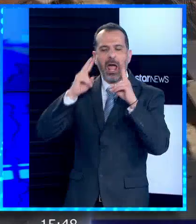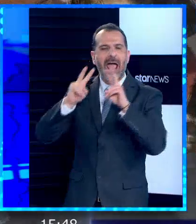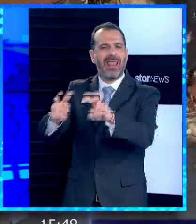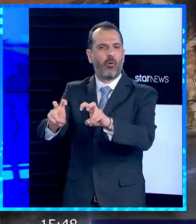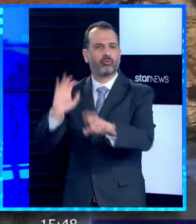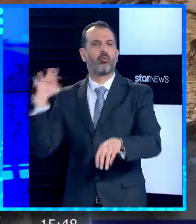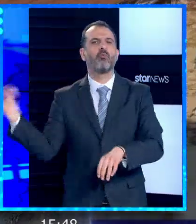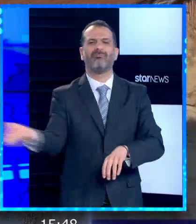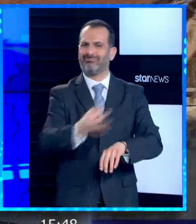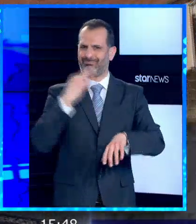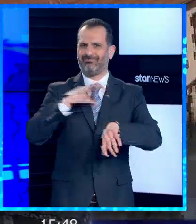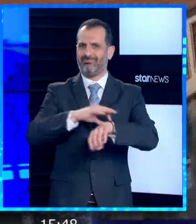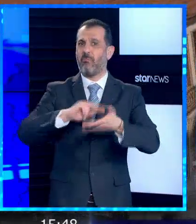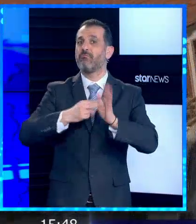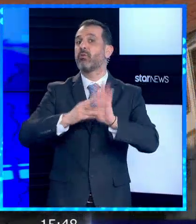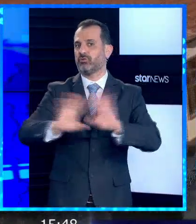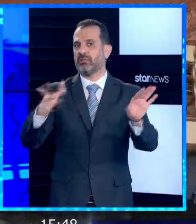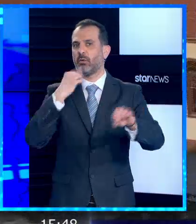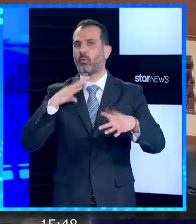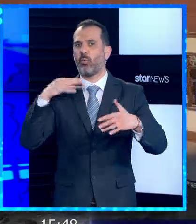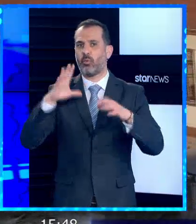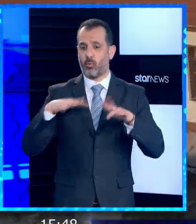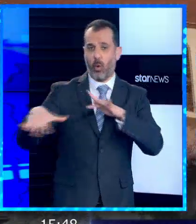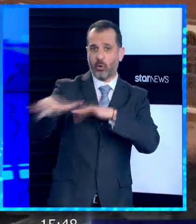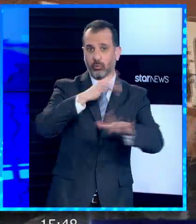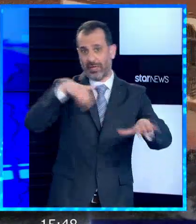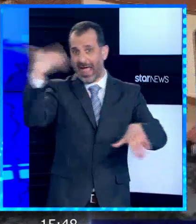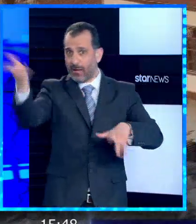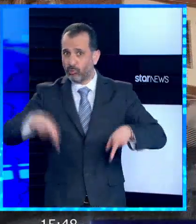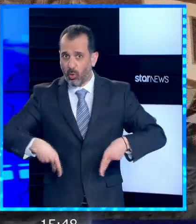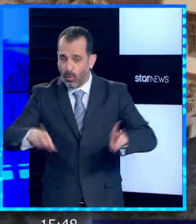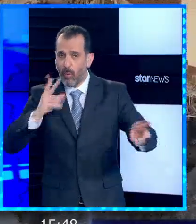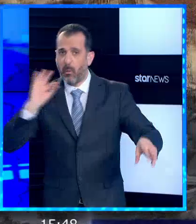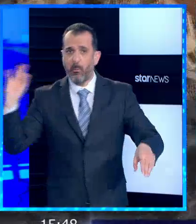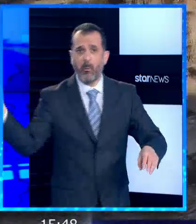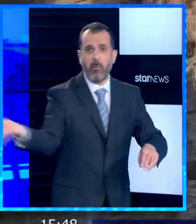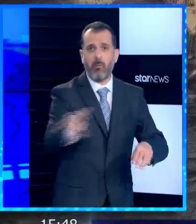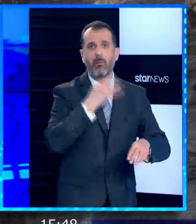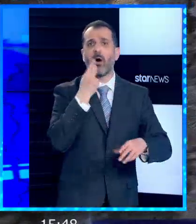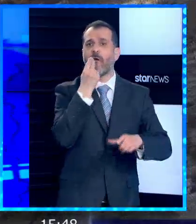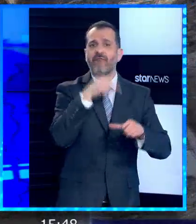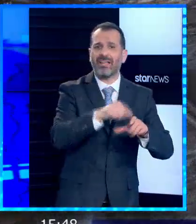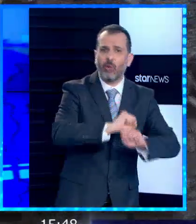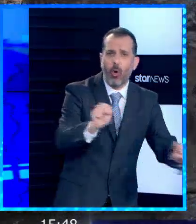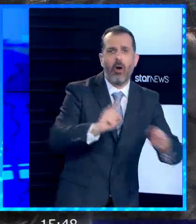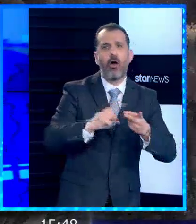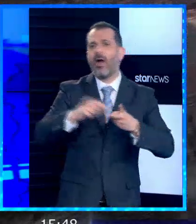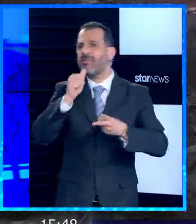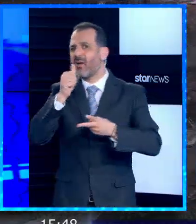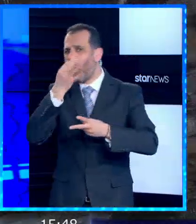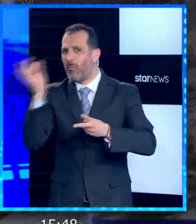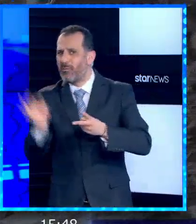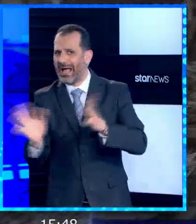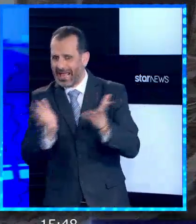Νόσων προειδοποιεί για εξάπλωση μολυσματικών ασθενειών. Υπάρχουν φόβοι για ασθένειες που μεταδίδονται μέσω τροφίμων ή μέσω του νερού και μπορούν να